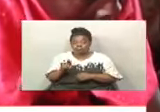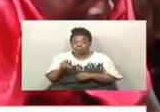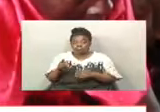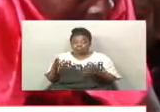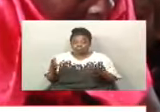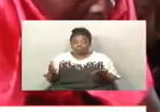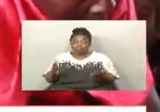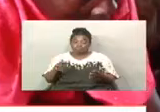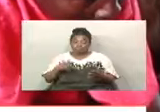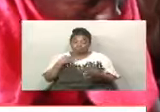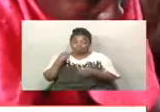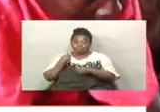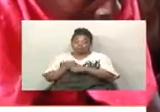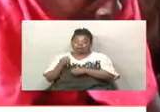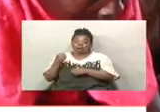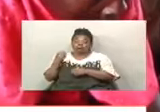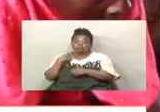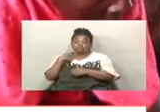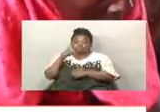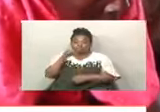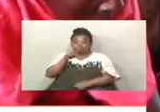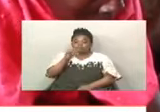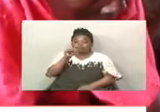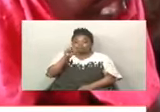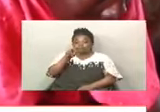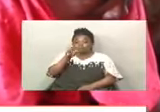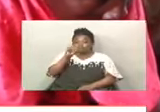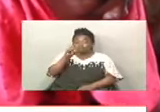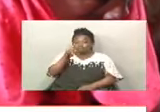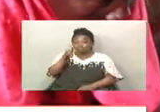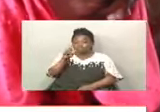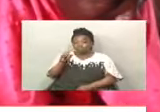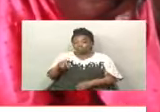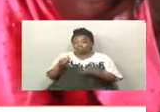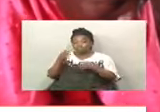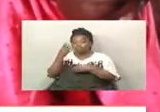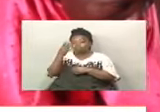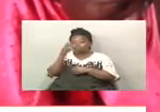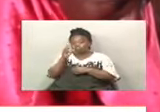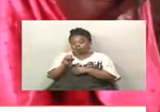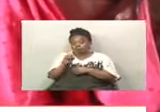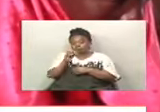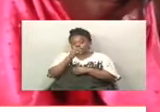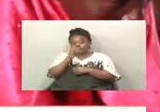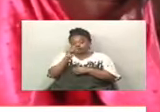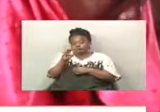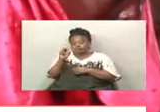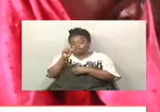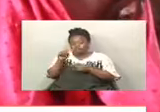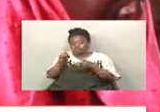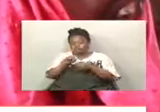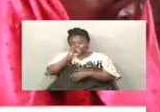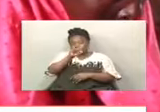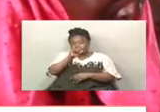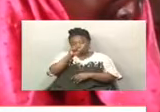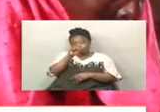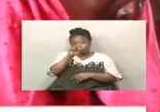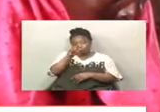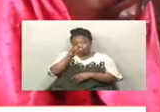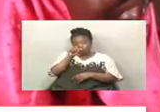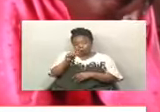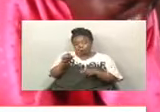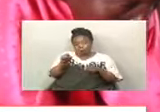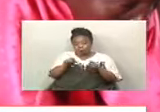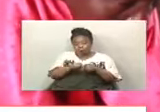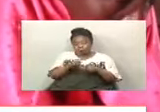bannyinaze Dawuda n'amuweyika ana oludda lwaliko Jamala n'amuweyika ana